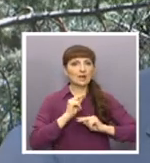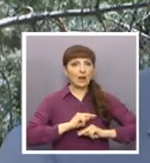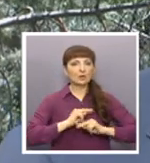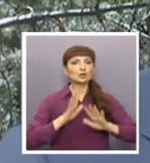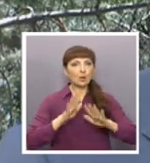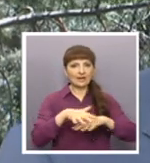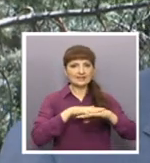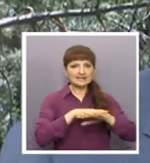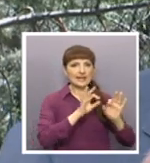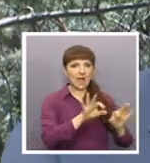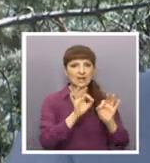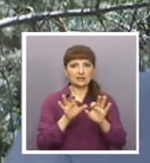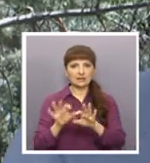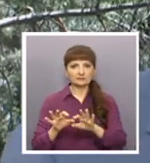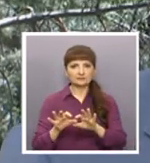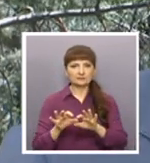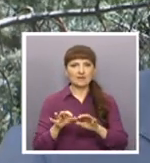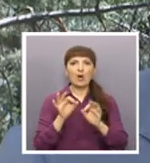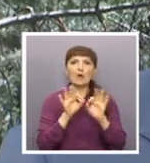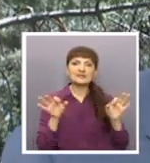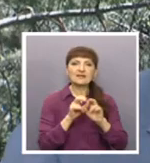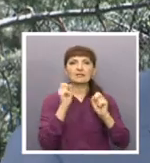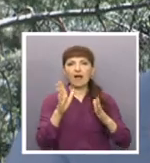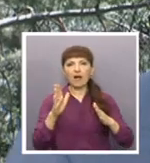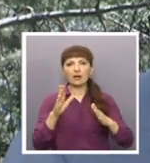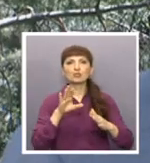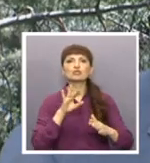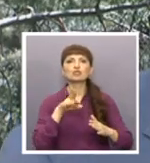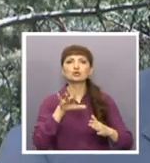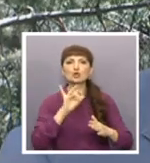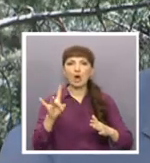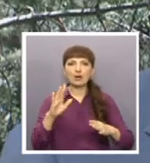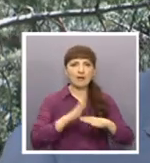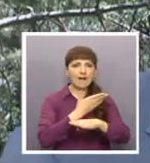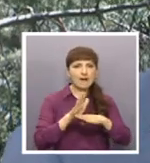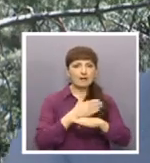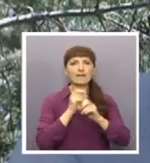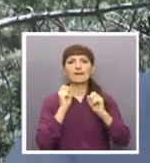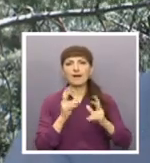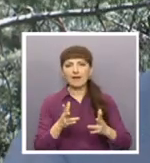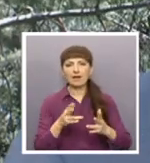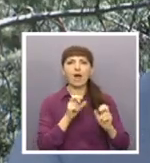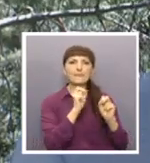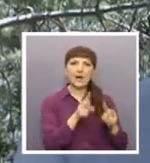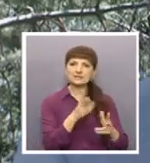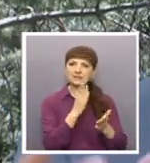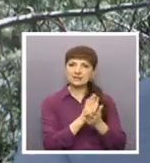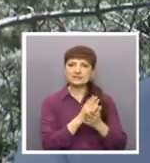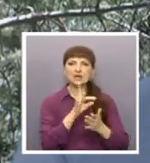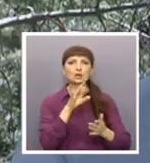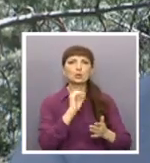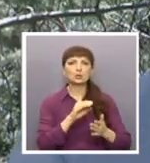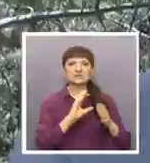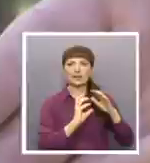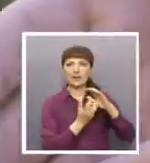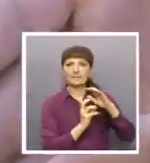только с населением. Именно по просвещению, по безопасному обращению с отходами, в том числе опасными отходами, такие как ртуть